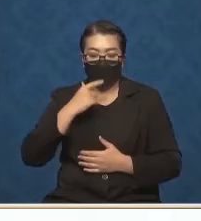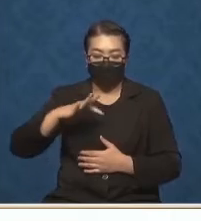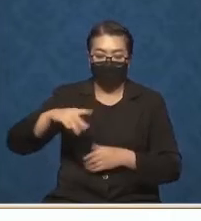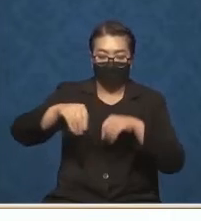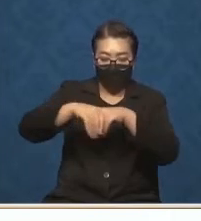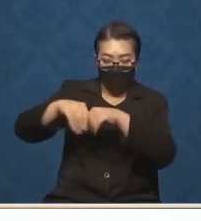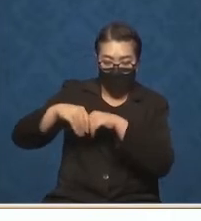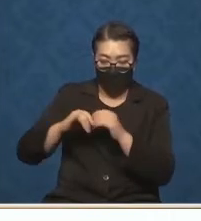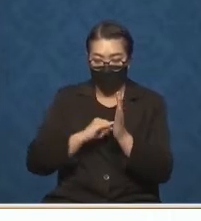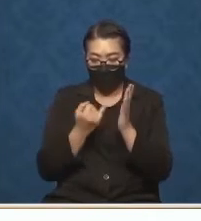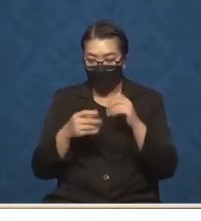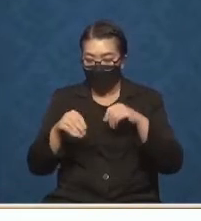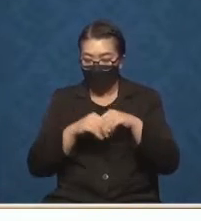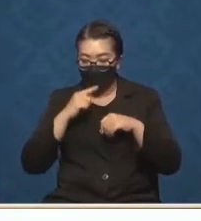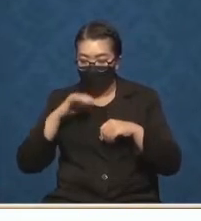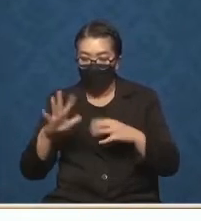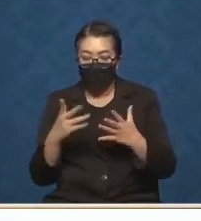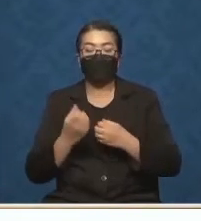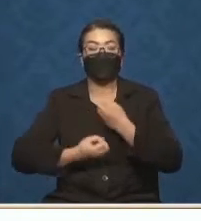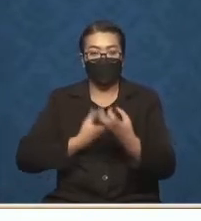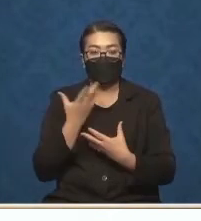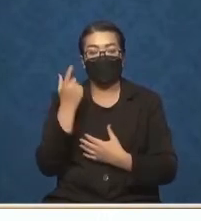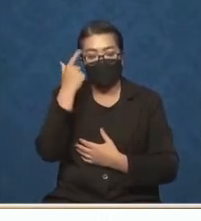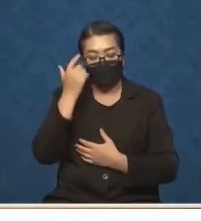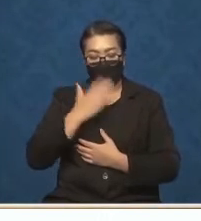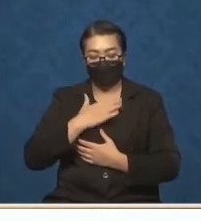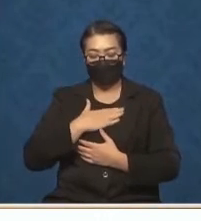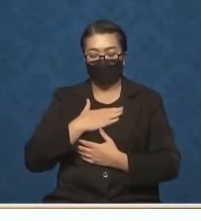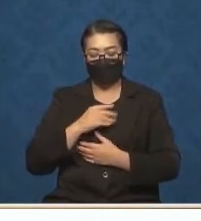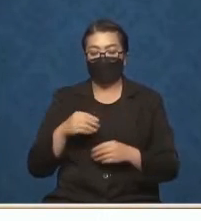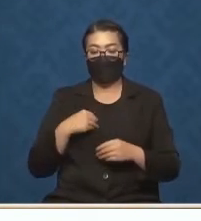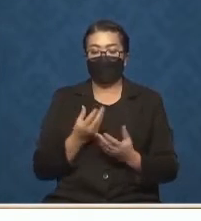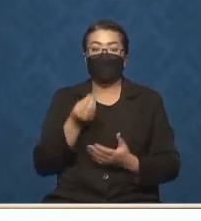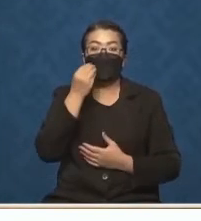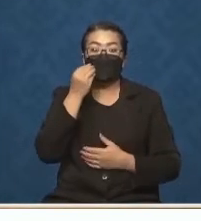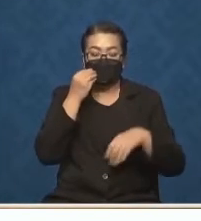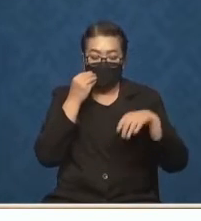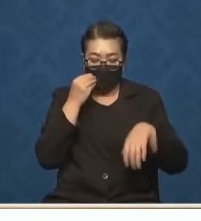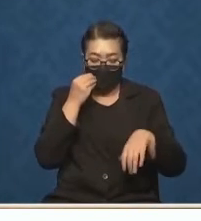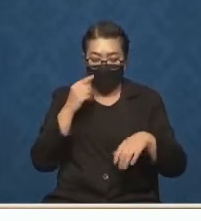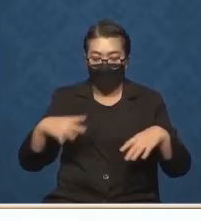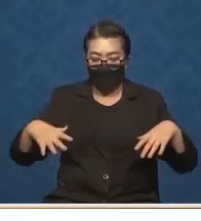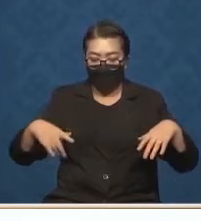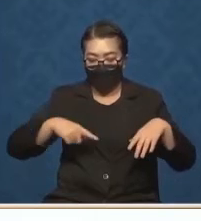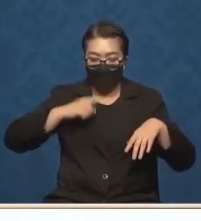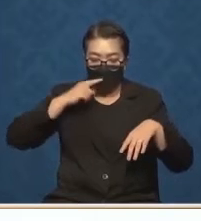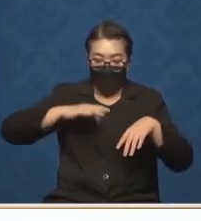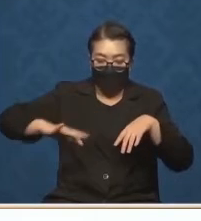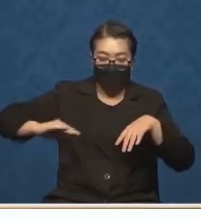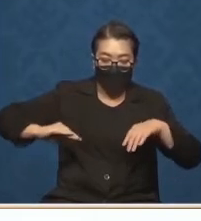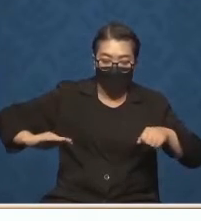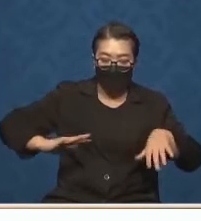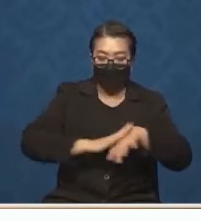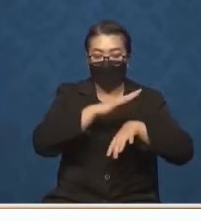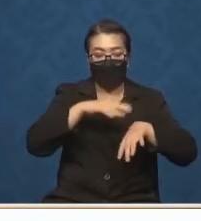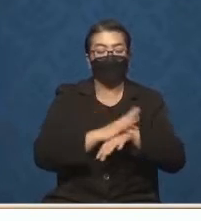็ตามตัผมเองกเป็คนหนึงที่ไม่มพ้นทตดทะเลครั ท่านมาทานผมกเปคนจวเชียรายเหืกันแตผมถือว่าการมาทำประโยชนให้